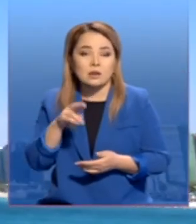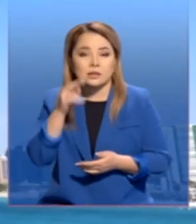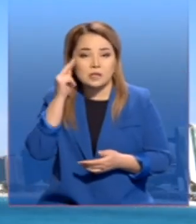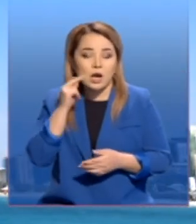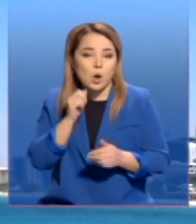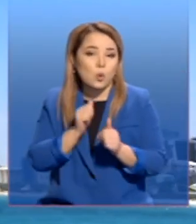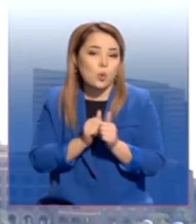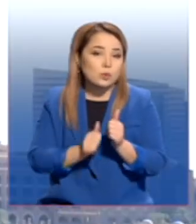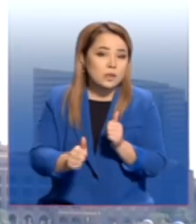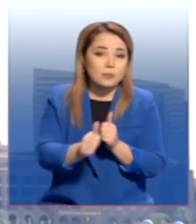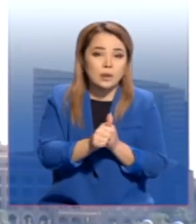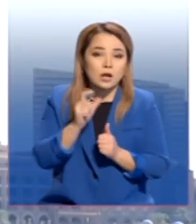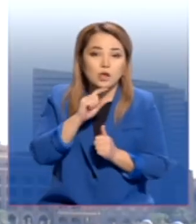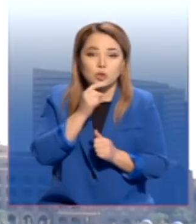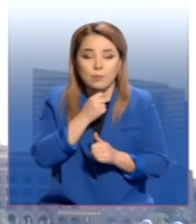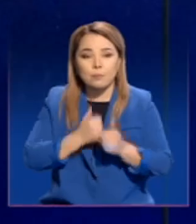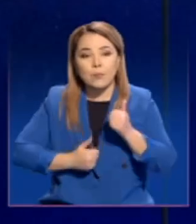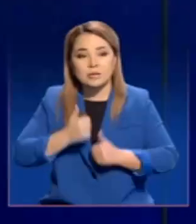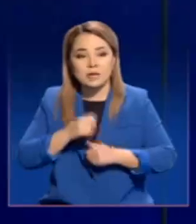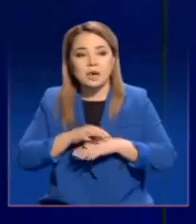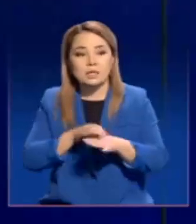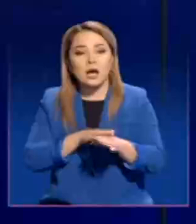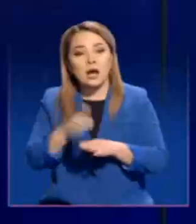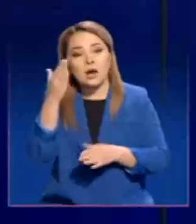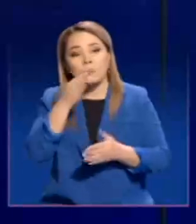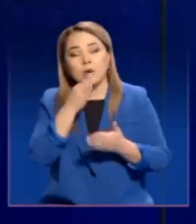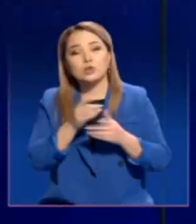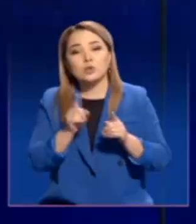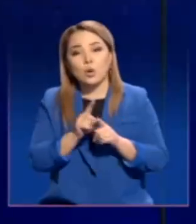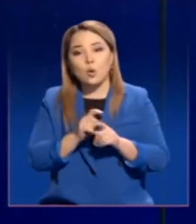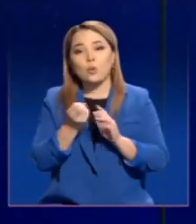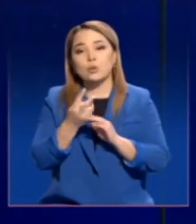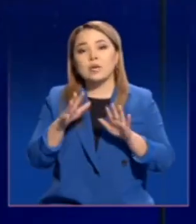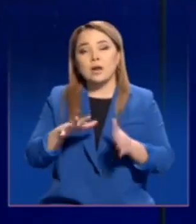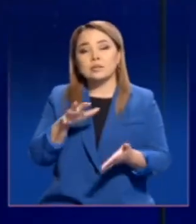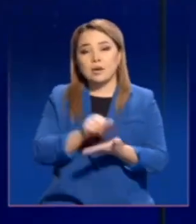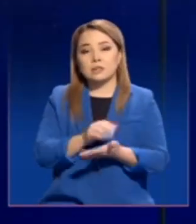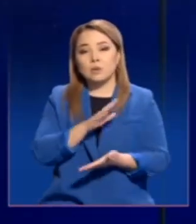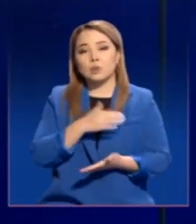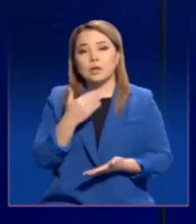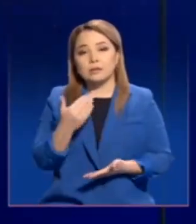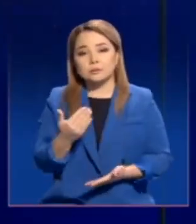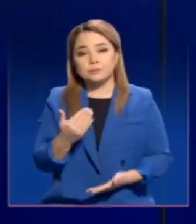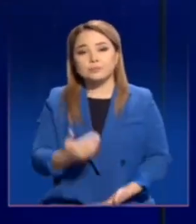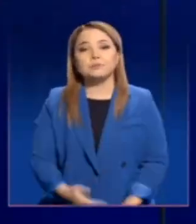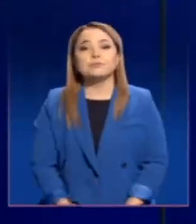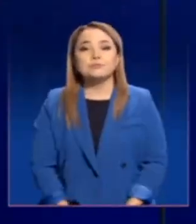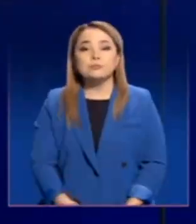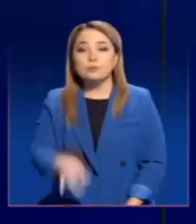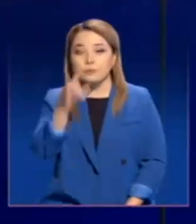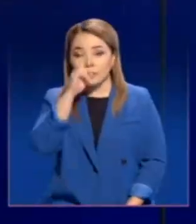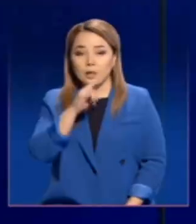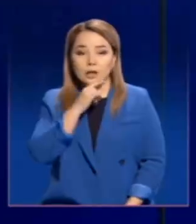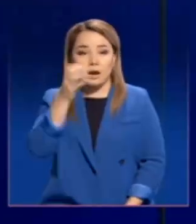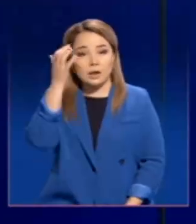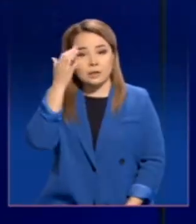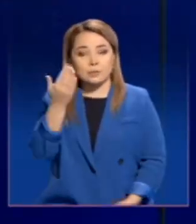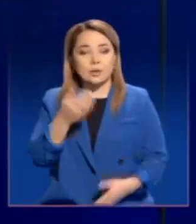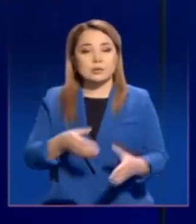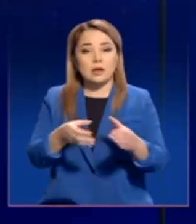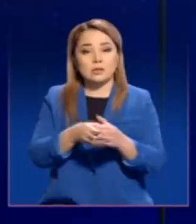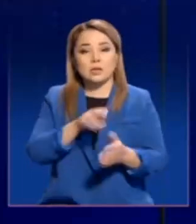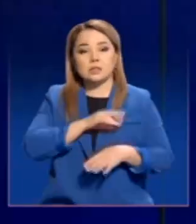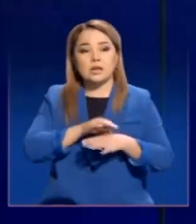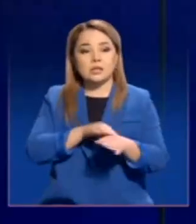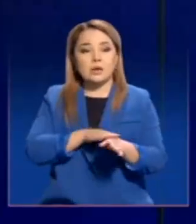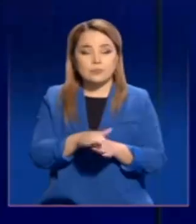озып, экономикасы бәсекеге қабілетті мемлекеттер бойынша 12-ші орынға ие болған екен. Қазақстанның араб әмірліктері